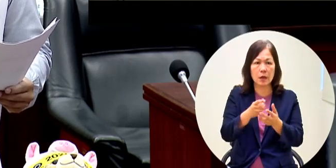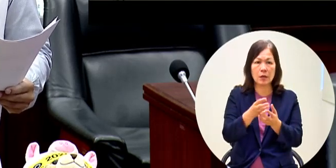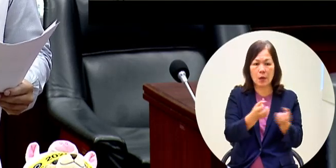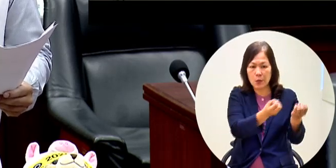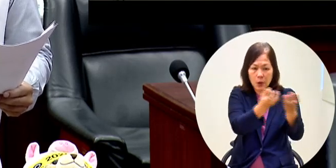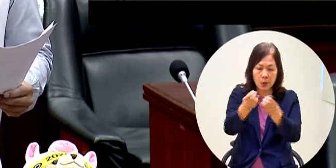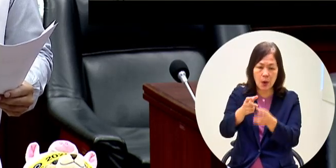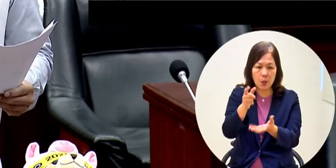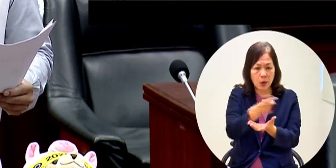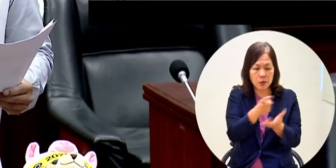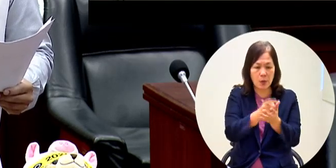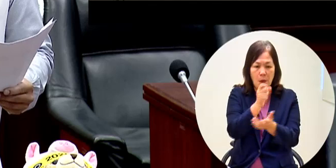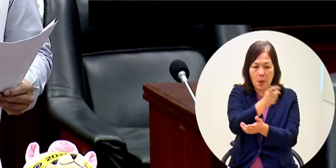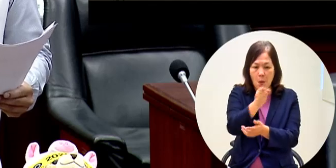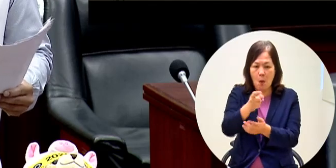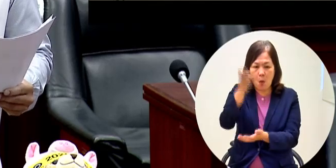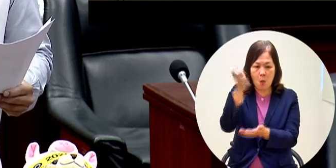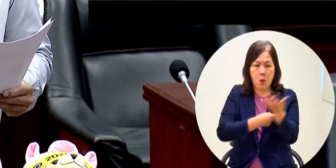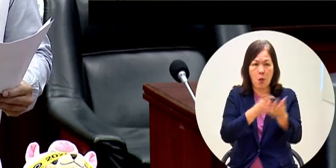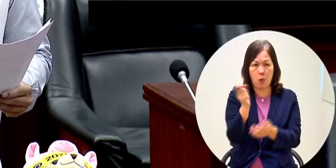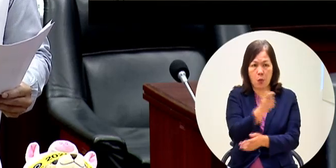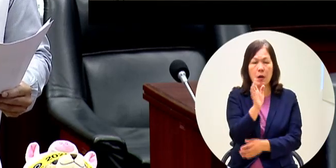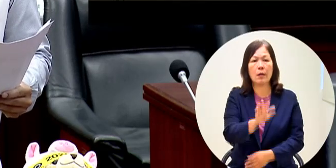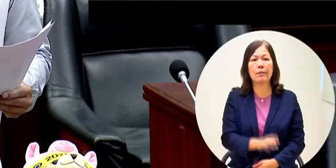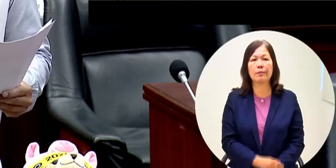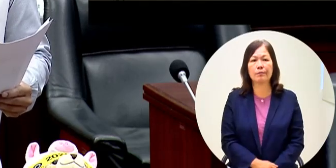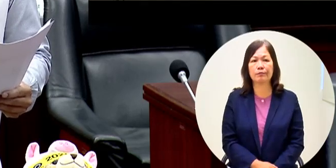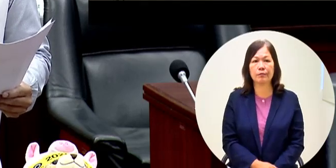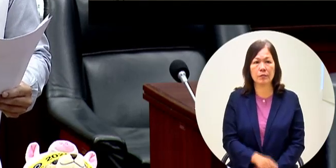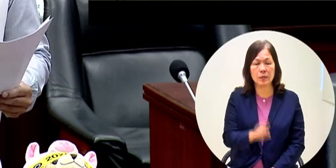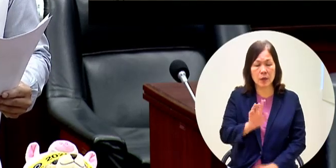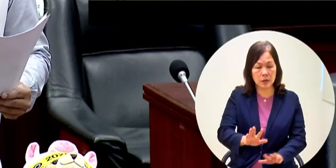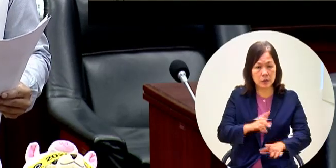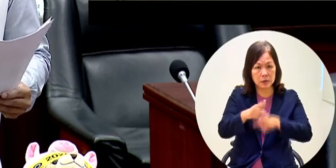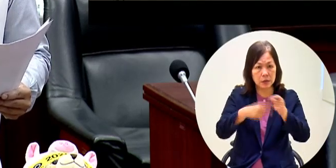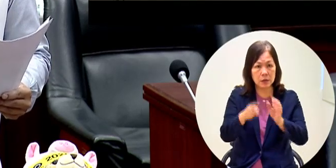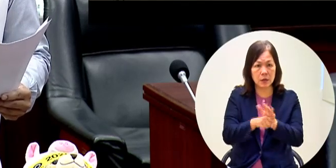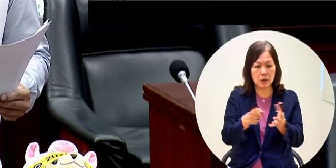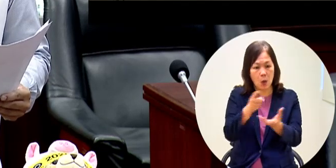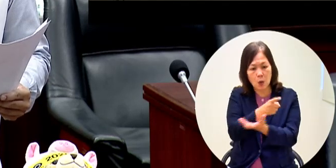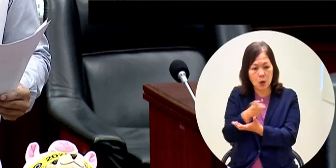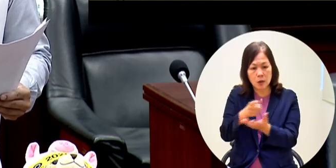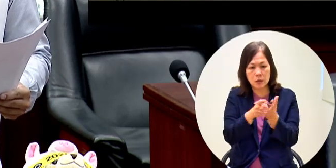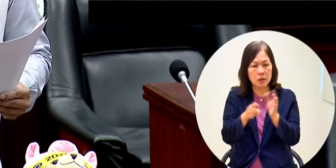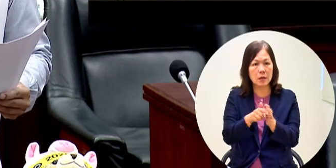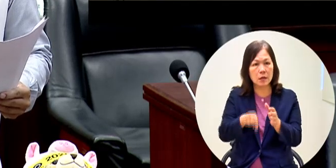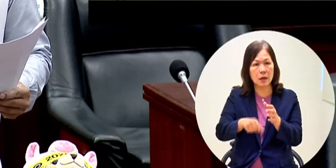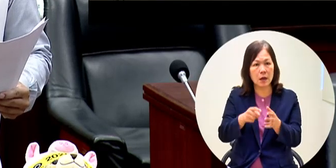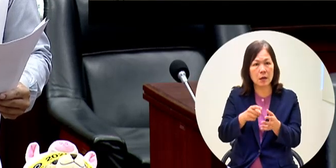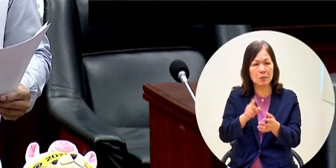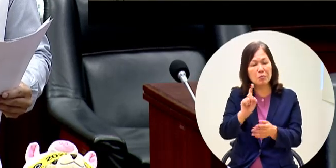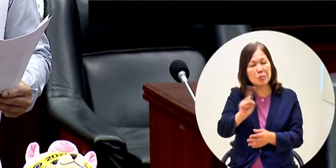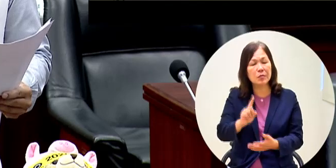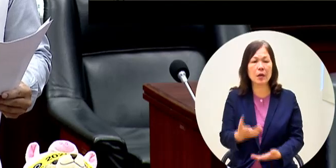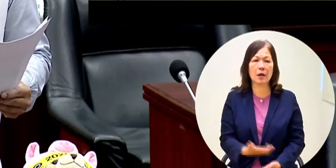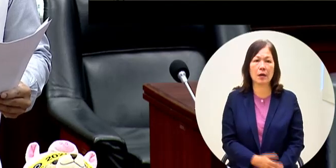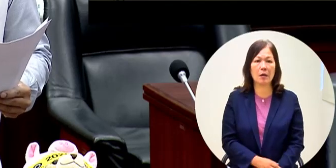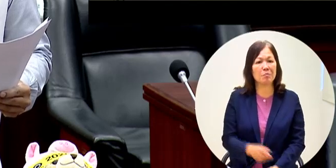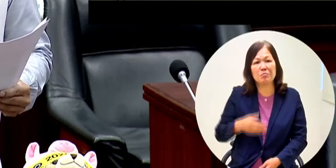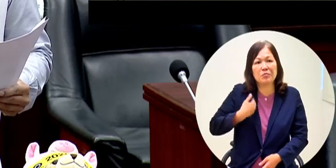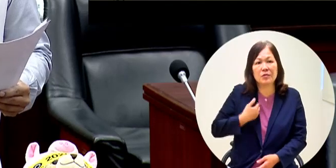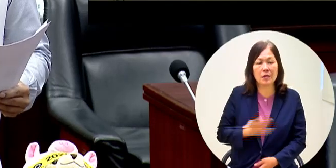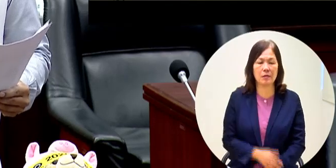是抢购一空吼。市长，你看今年你元宵节花灯的情形是怎样？不知啦